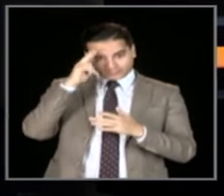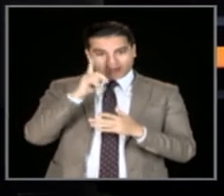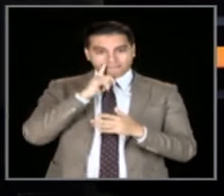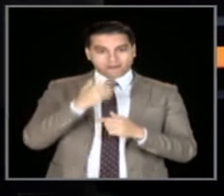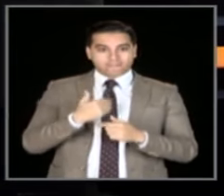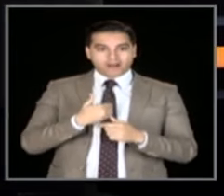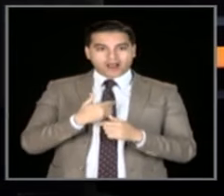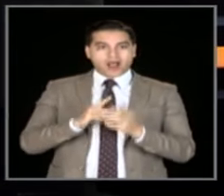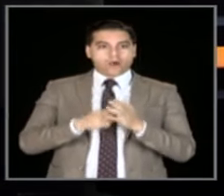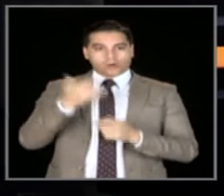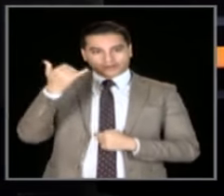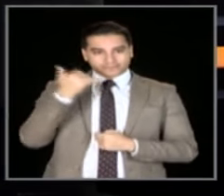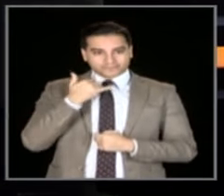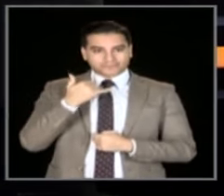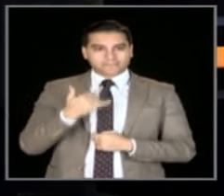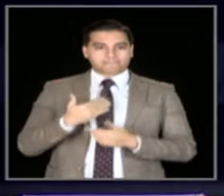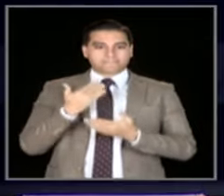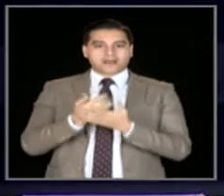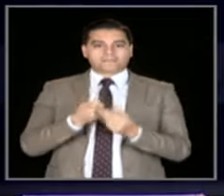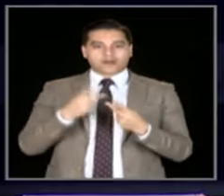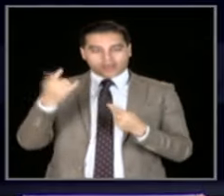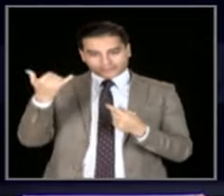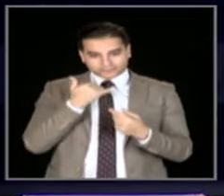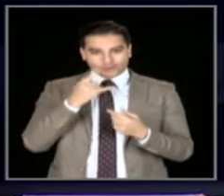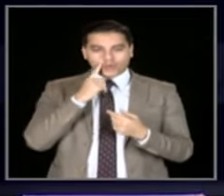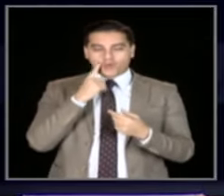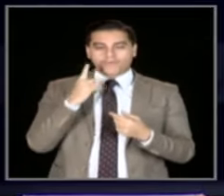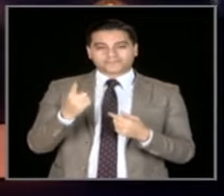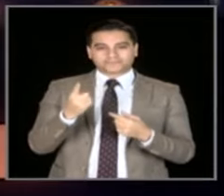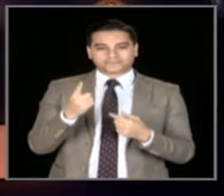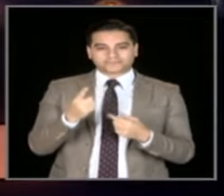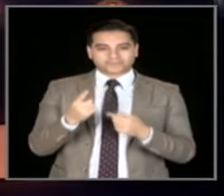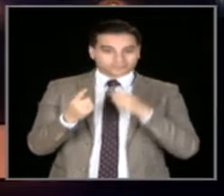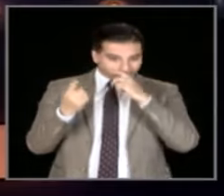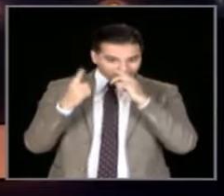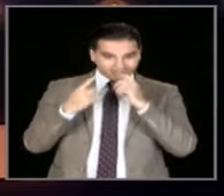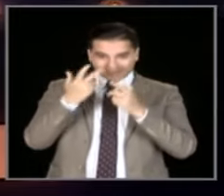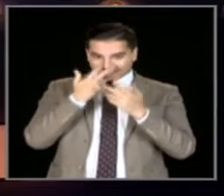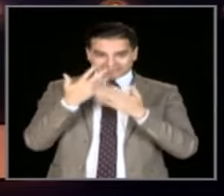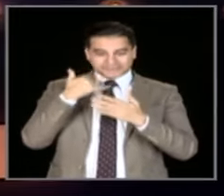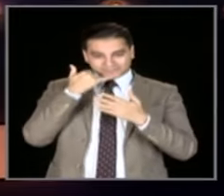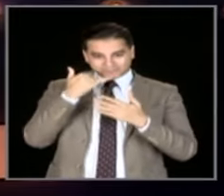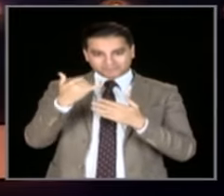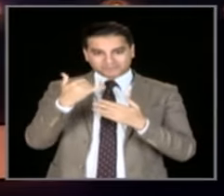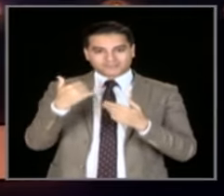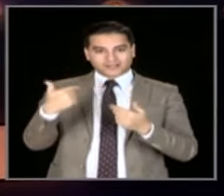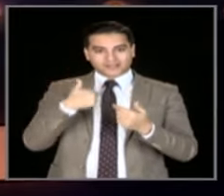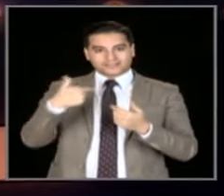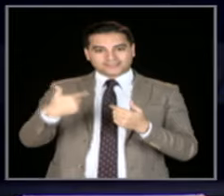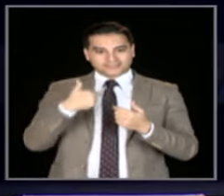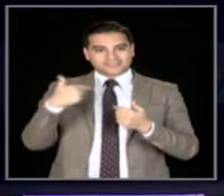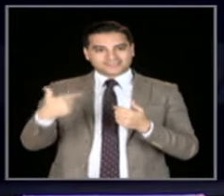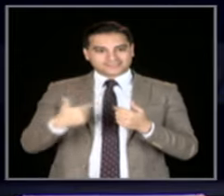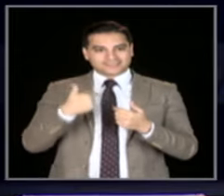ماما، يا ماما اول حد بيتصل بيا بعد ما بنخلص. يعني ايه بتتصل بيك؟ وبتبقى اتصلت اصلا واحنا لسه جوه، وبتفضل تتصل كل